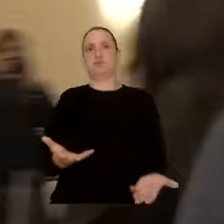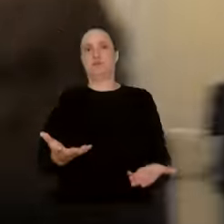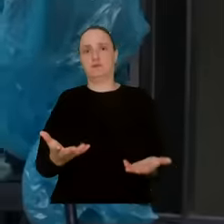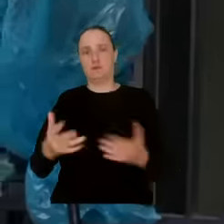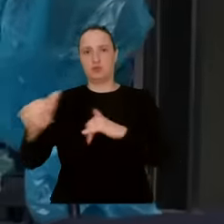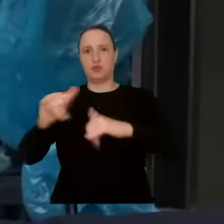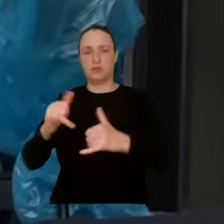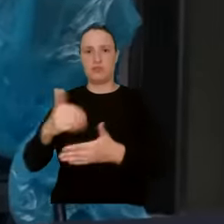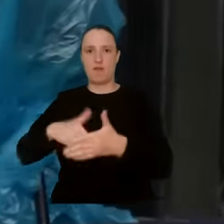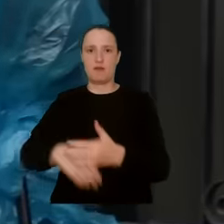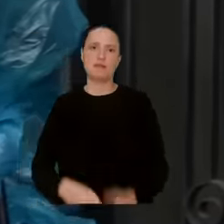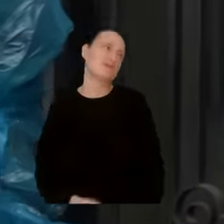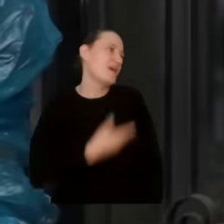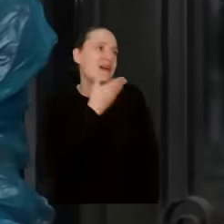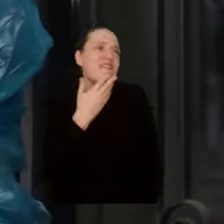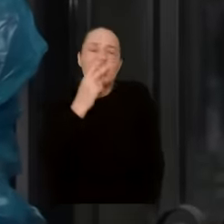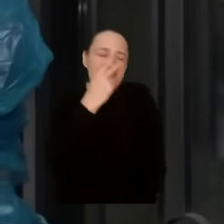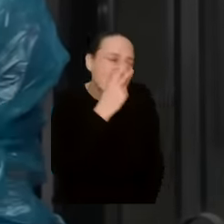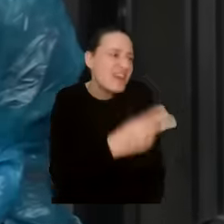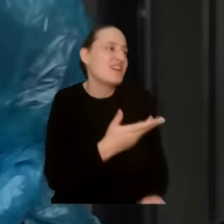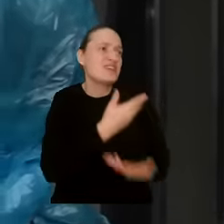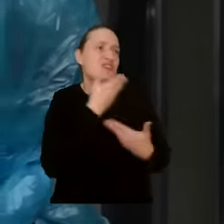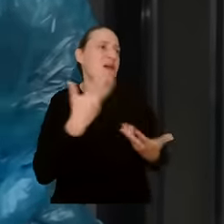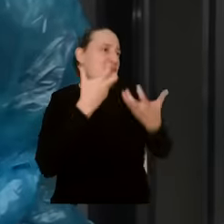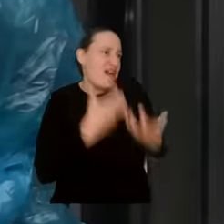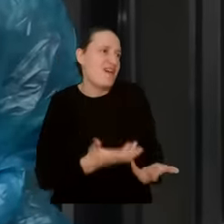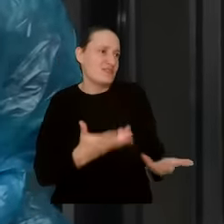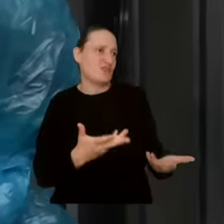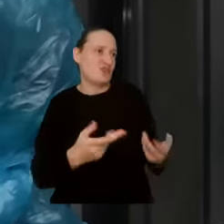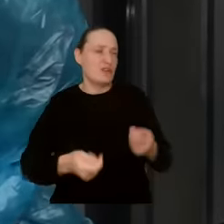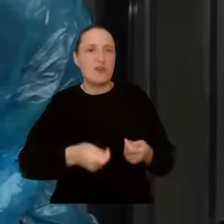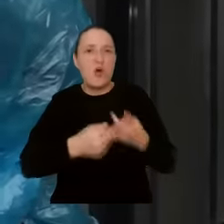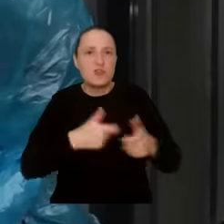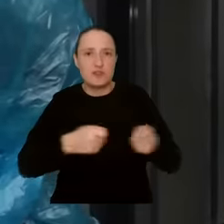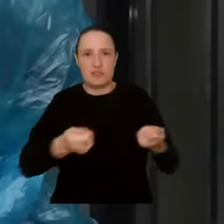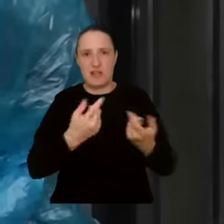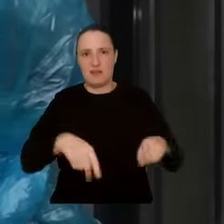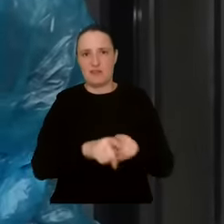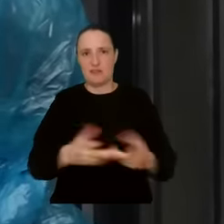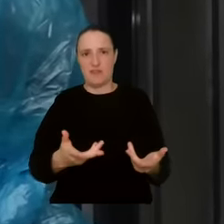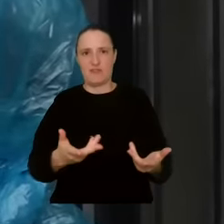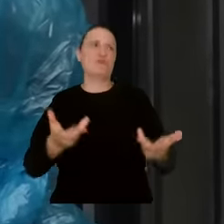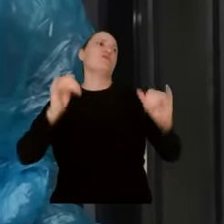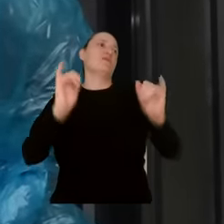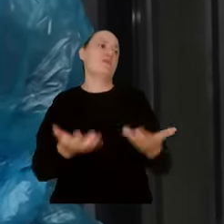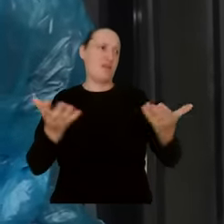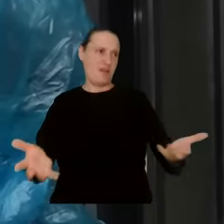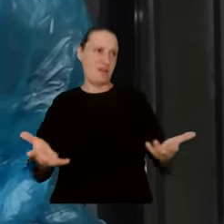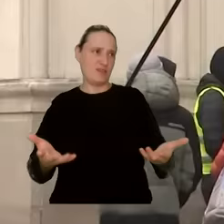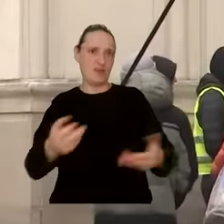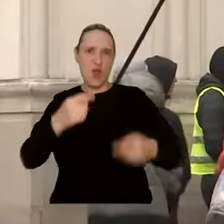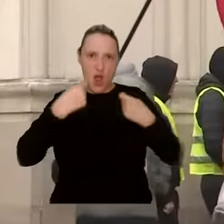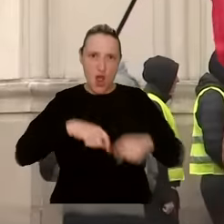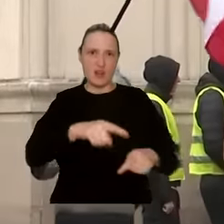brak woli. Obiecali w jesiące konkretne rozwiązania wprowadzić. Do tej pory nie ma. No i to jest skandal, że właśnie tak rolników